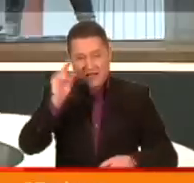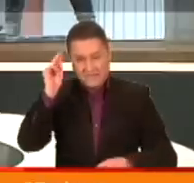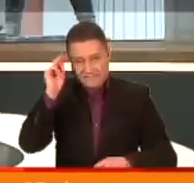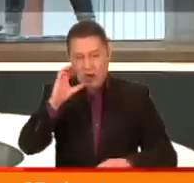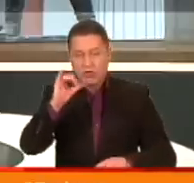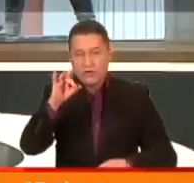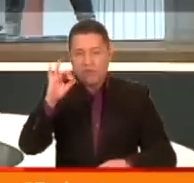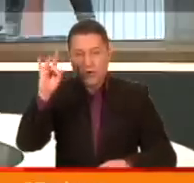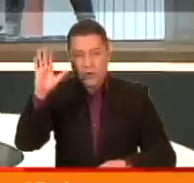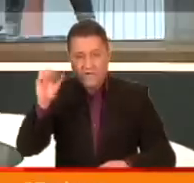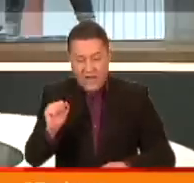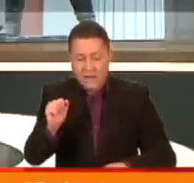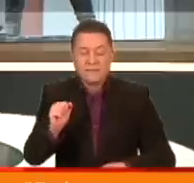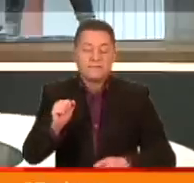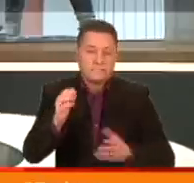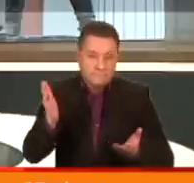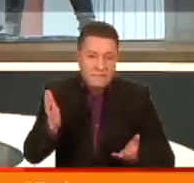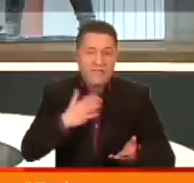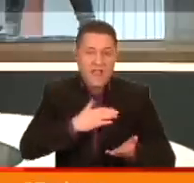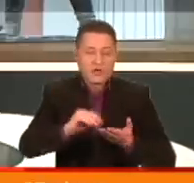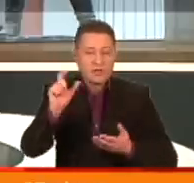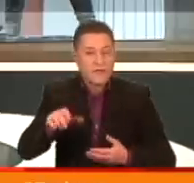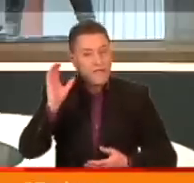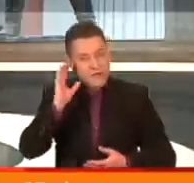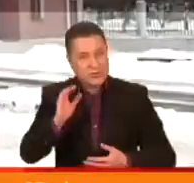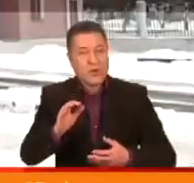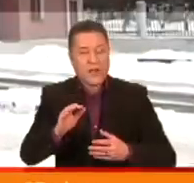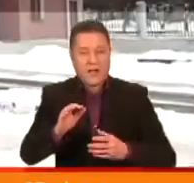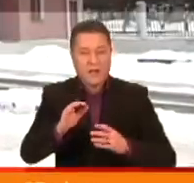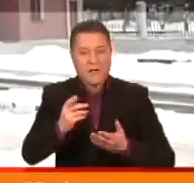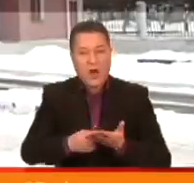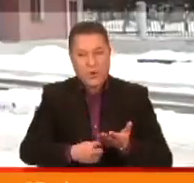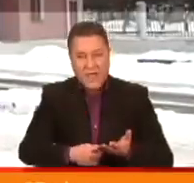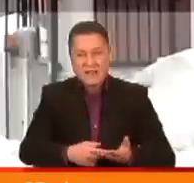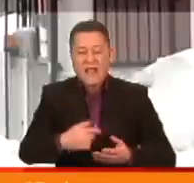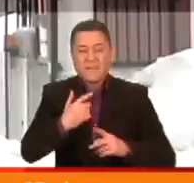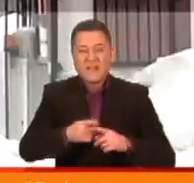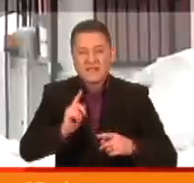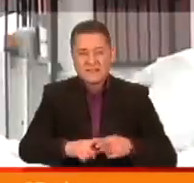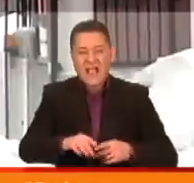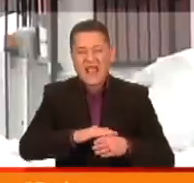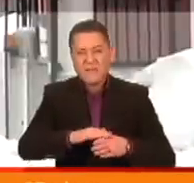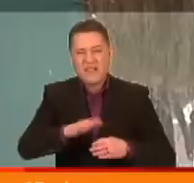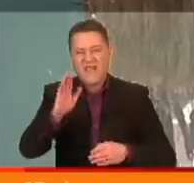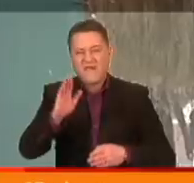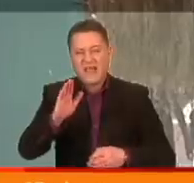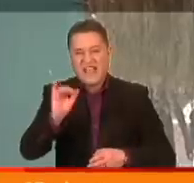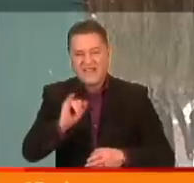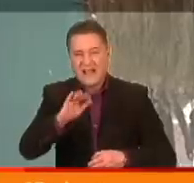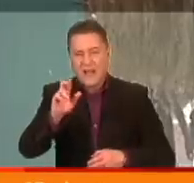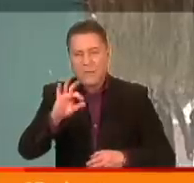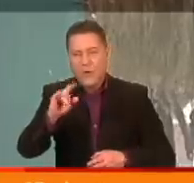Поліна Спасенко там побувала і вислухала аргументи. Київський військовий ліцей імені Івана Богуна. На